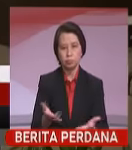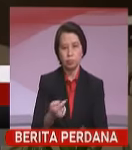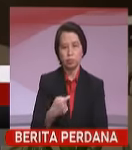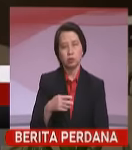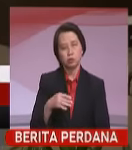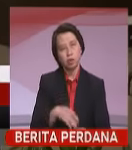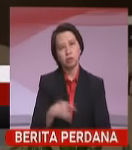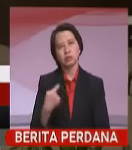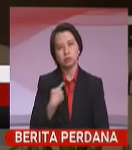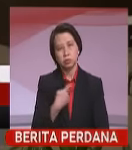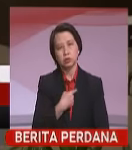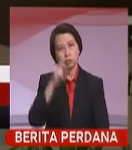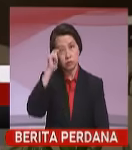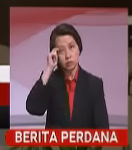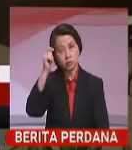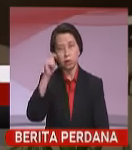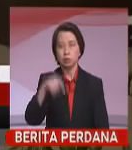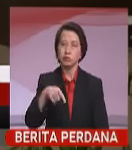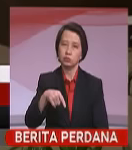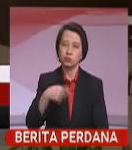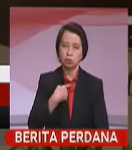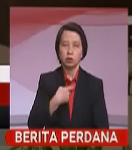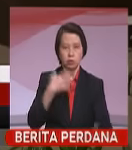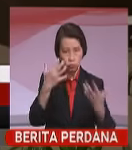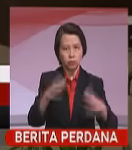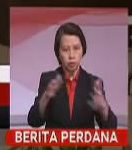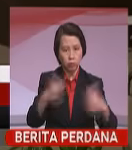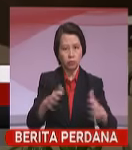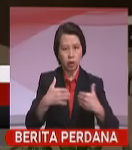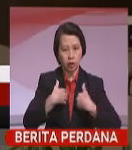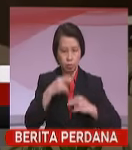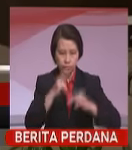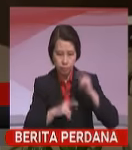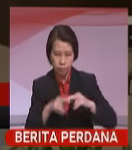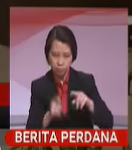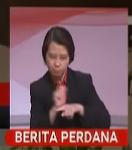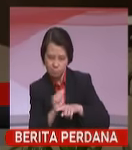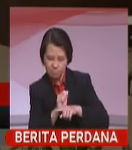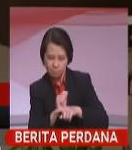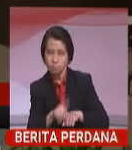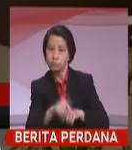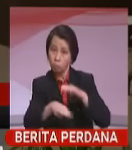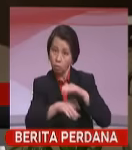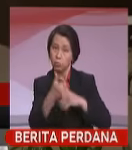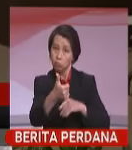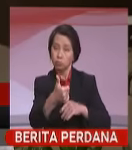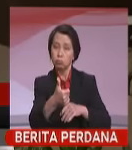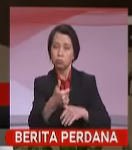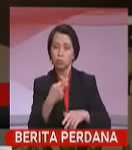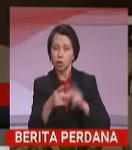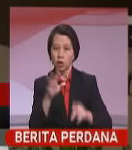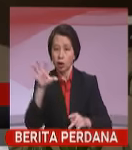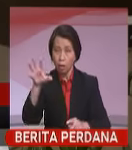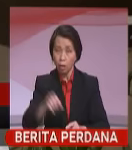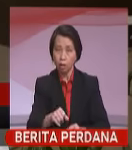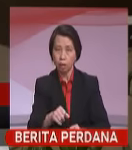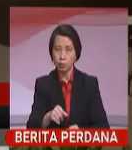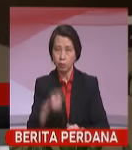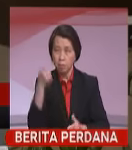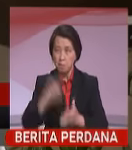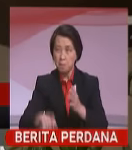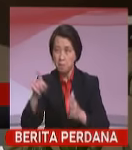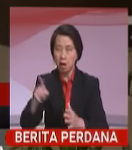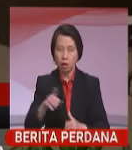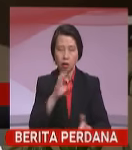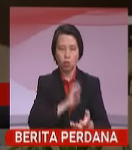pada kita di peringkat Terengganu, kita sudah ada pembinaan akar umbi yang cukup baik. Kalau kita ambil dengan rate yang tinggi, ia